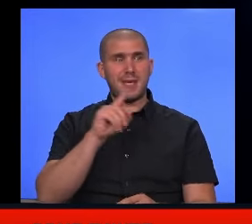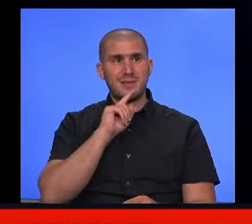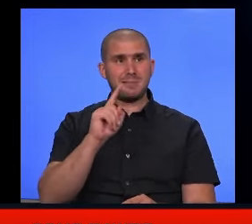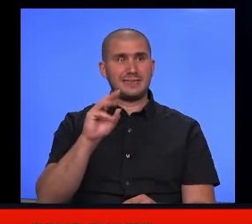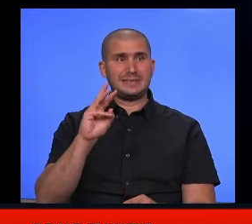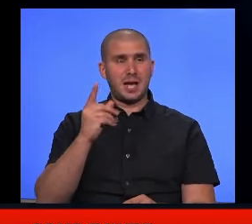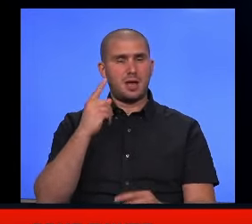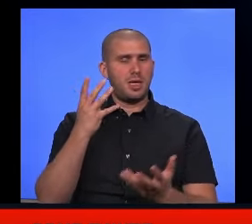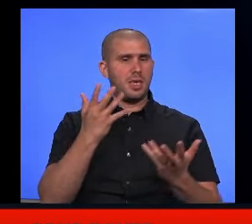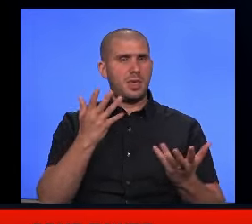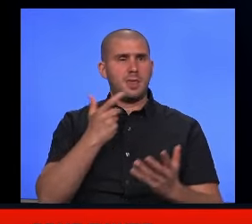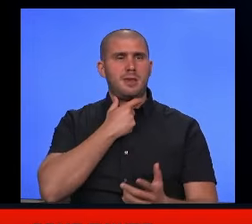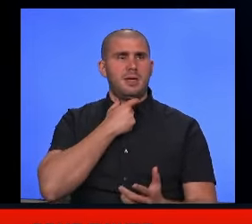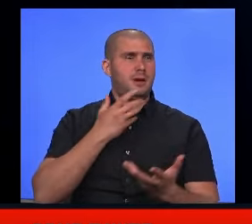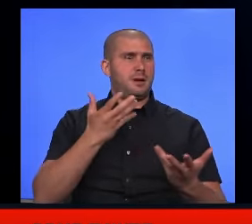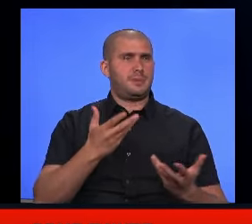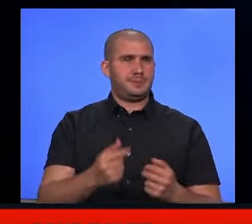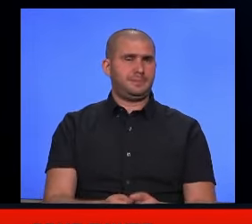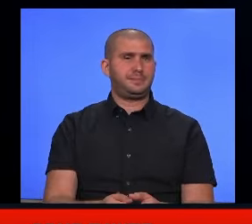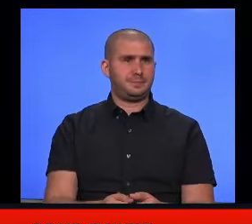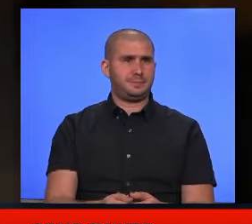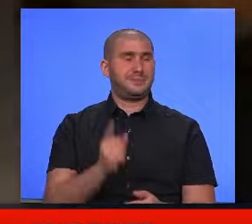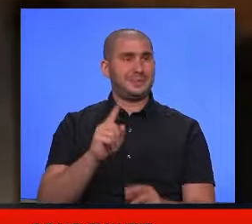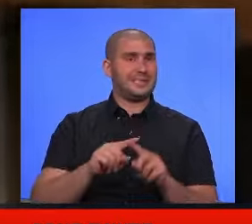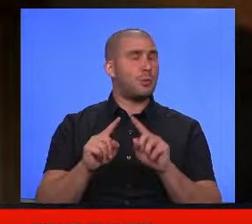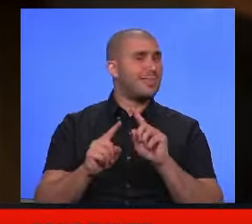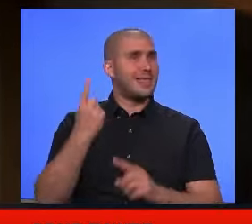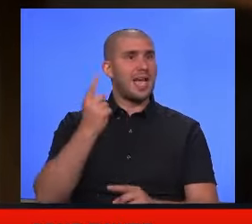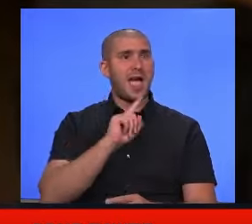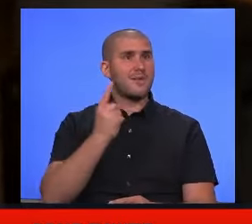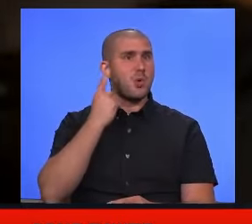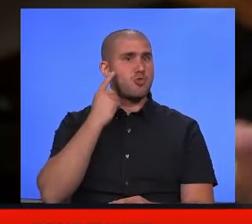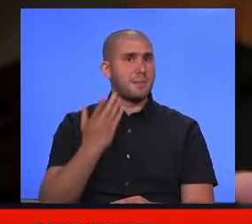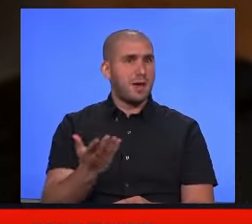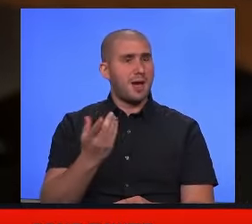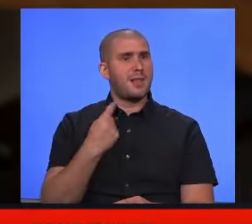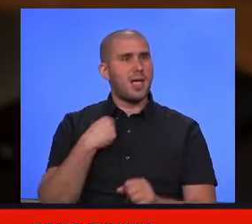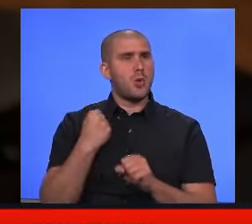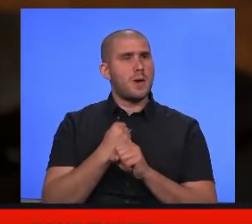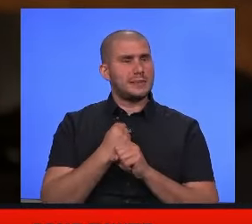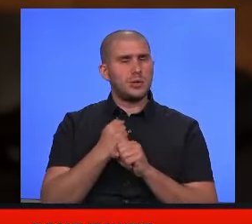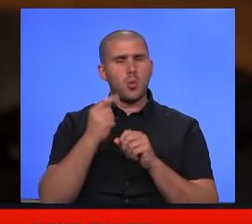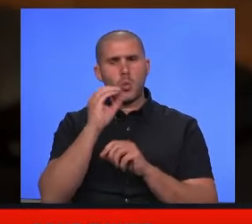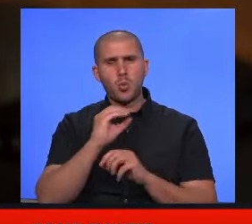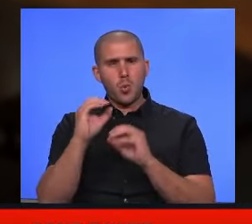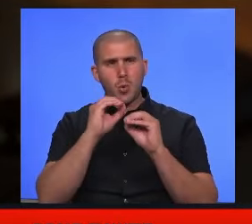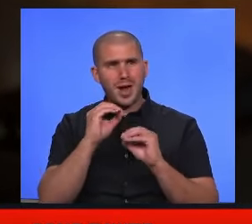שרה עובדי עצות. זו תסמונת נדירה, אף אחד לא שמע על זה. אז אנחנו עושים גוגל.